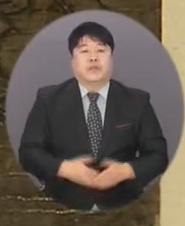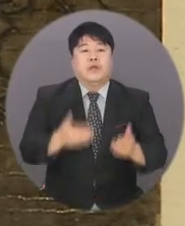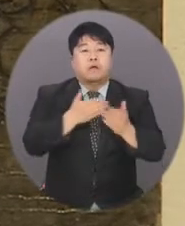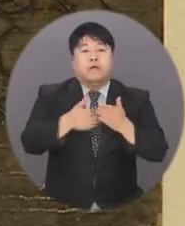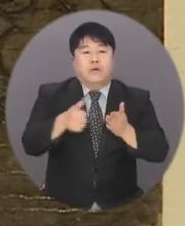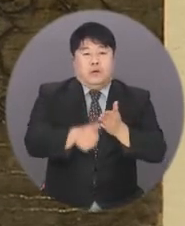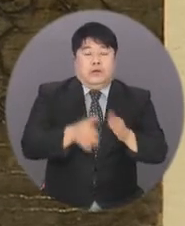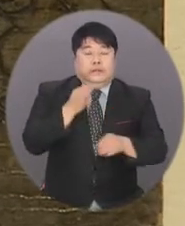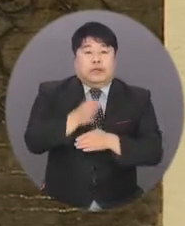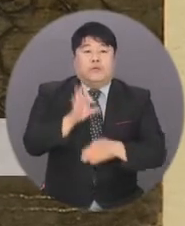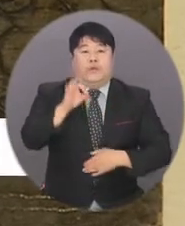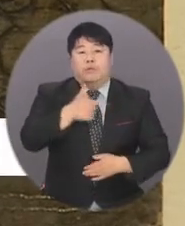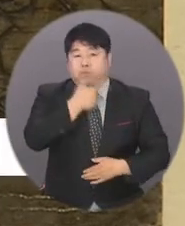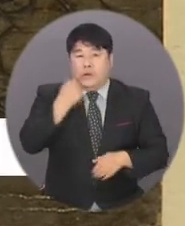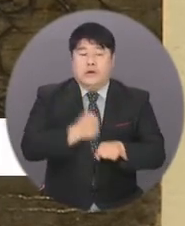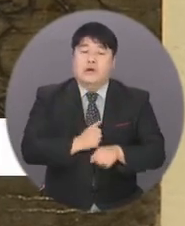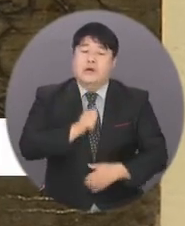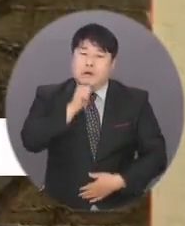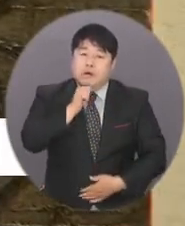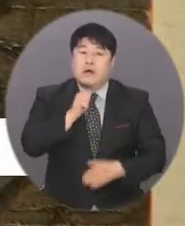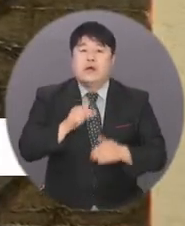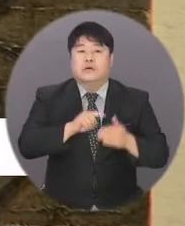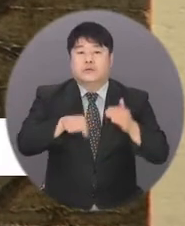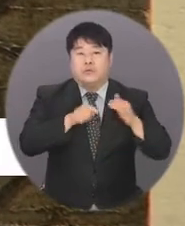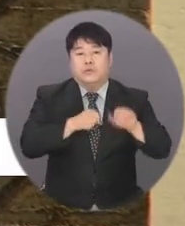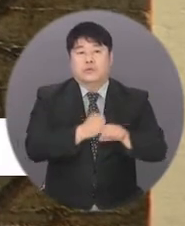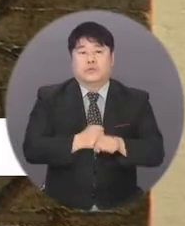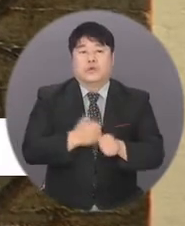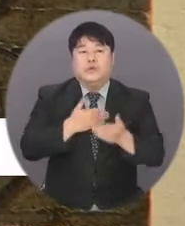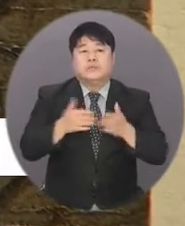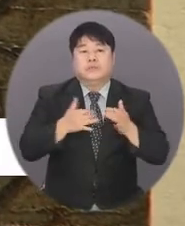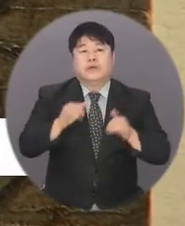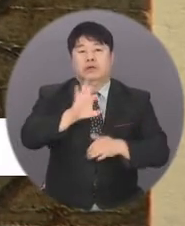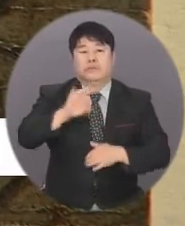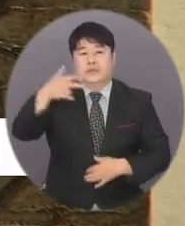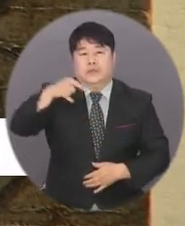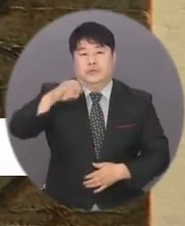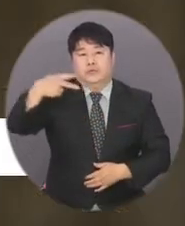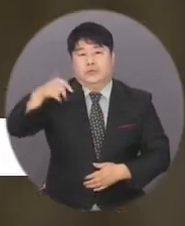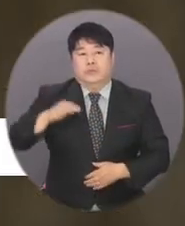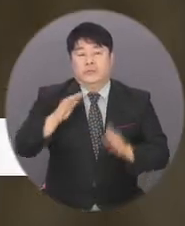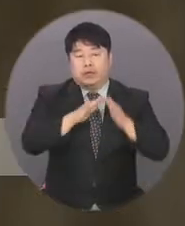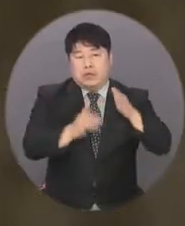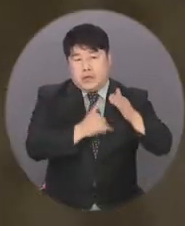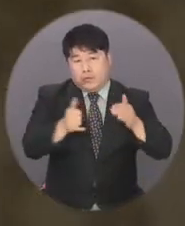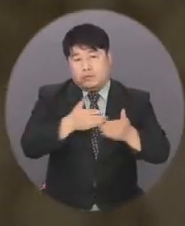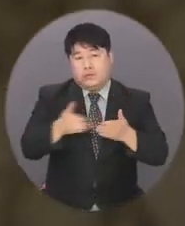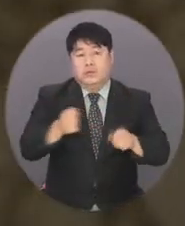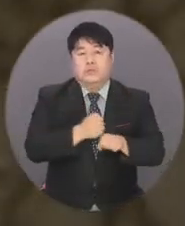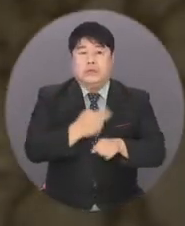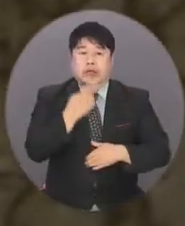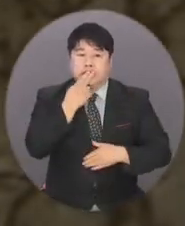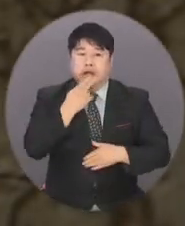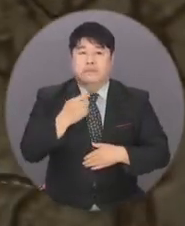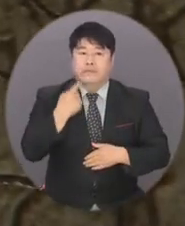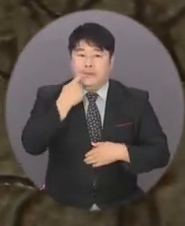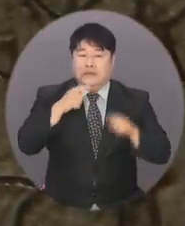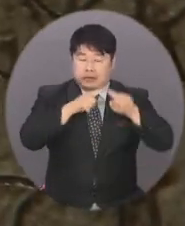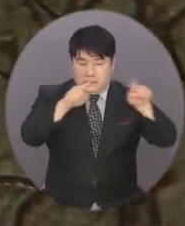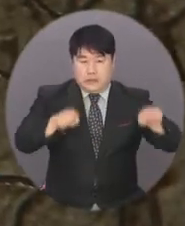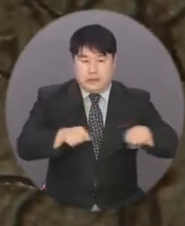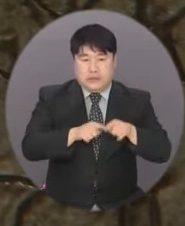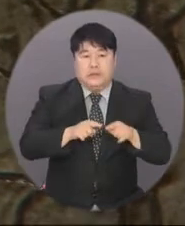화구를 살 돈조차 없는 궁핍한 생활 속에 화가 이중섭이 가족을 그리며 담뱃갑 은박지에 아로새겨간